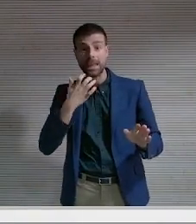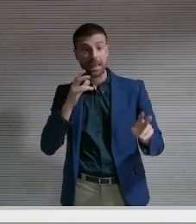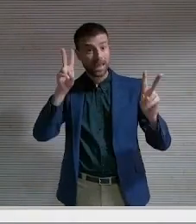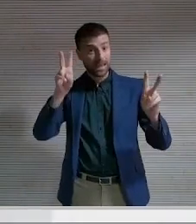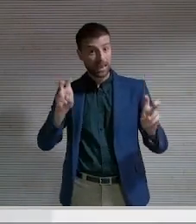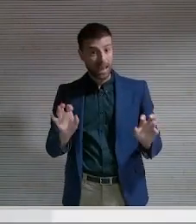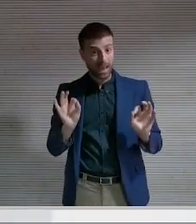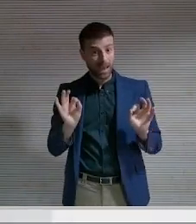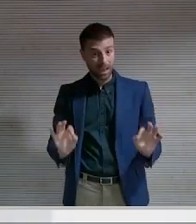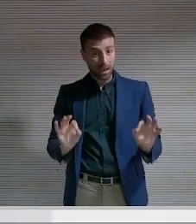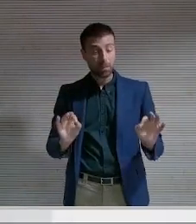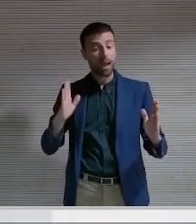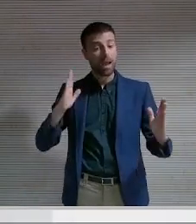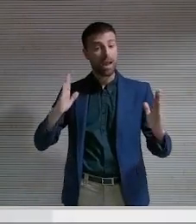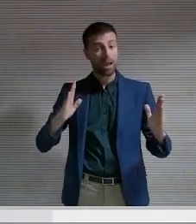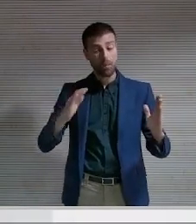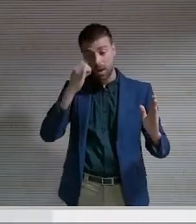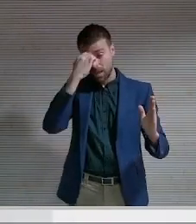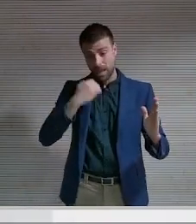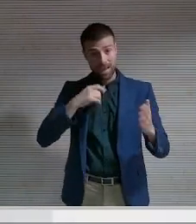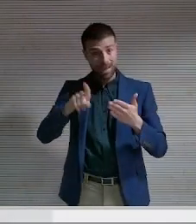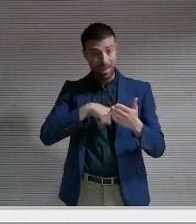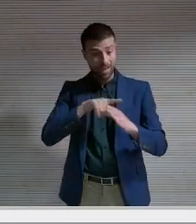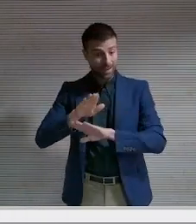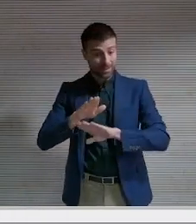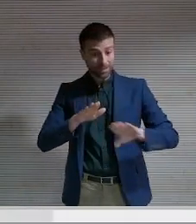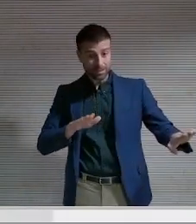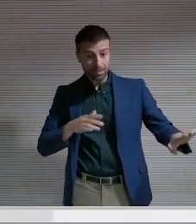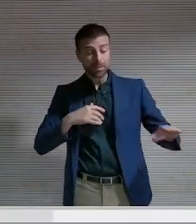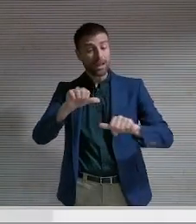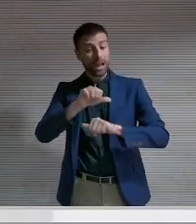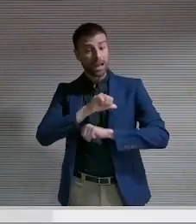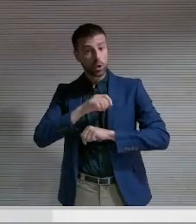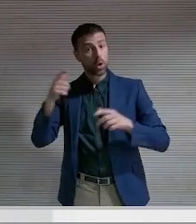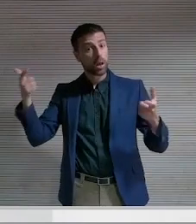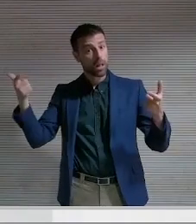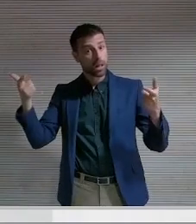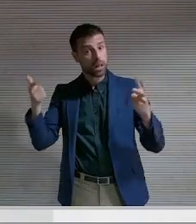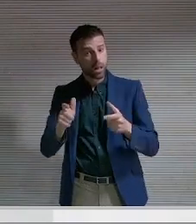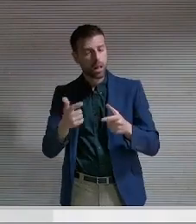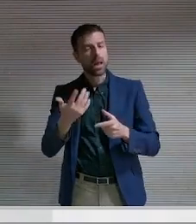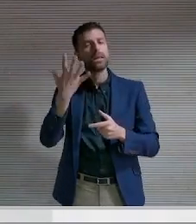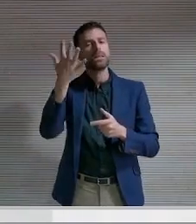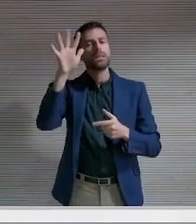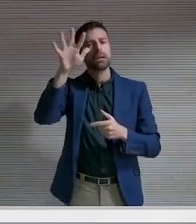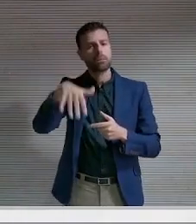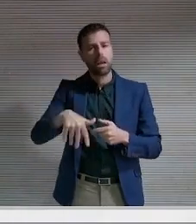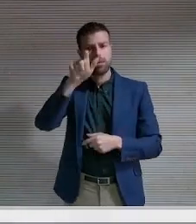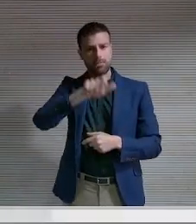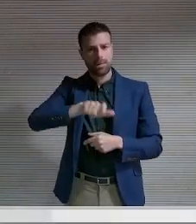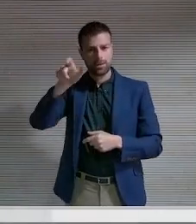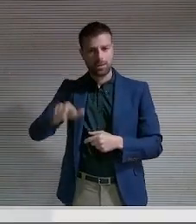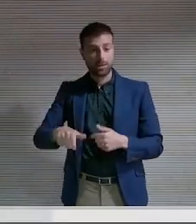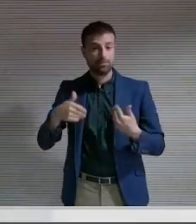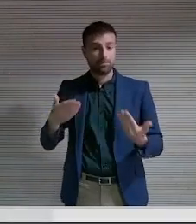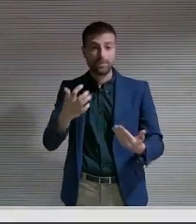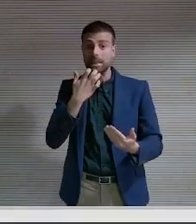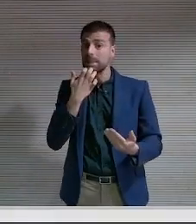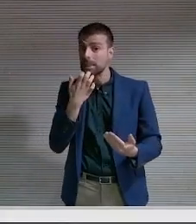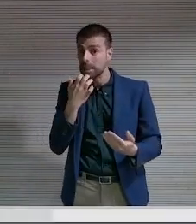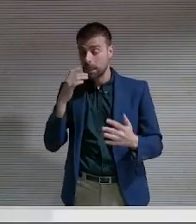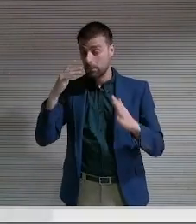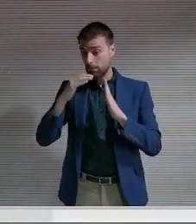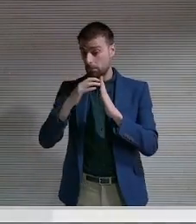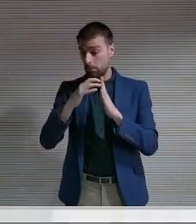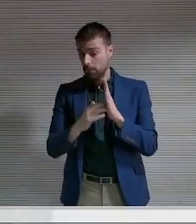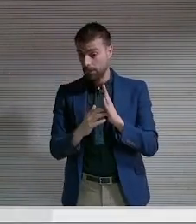component estacional de les dades, ens trobem que el descens de l'atur hauria estat de 5.000 persones. Per tant, si descomptem el que suposa la campanya de